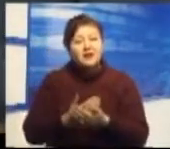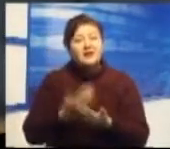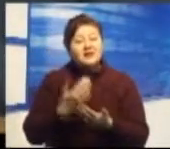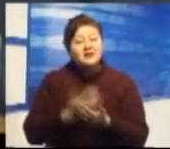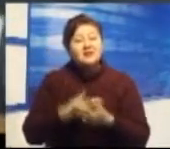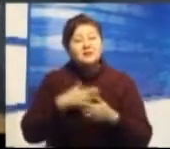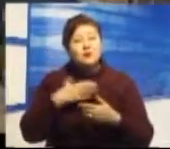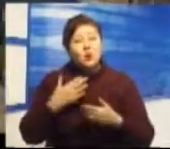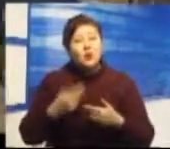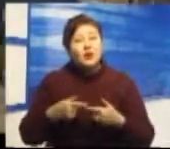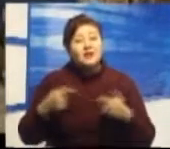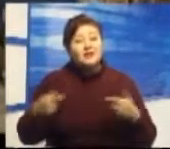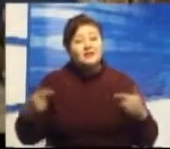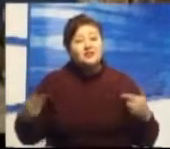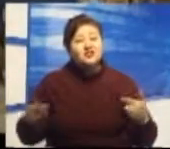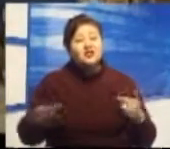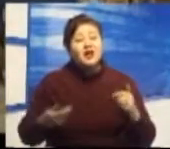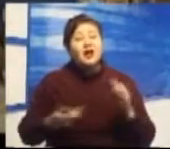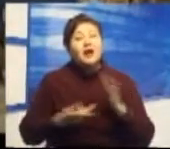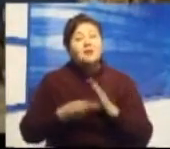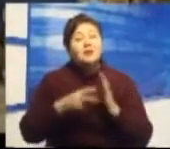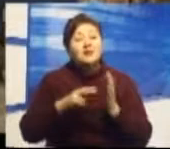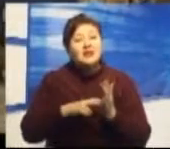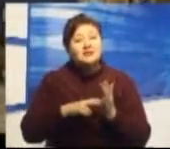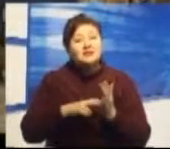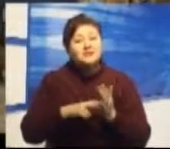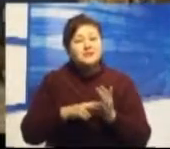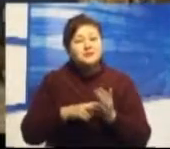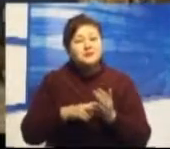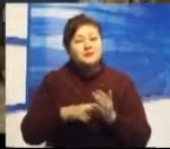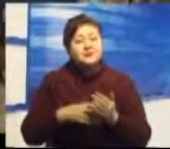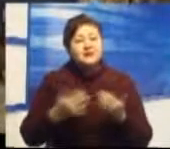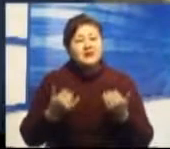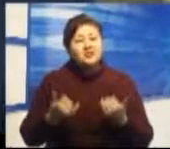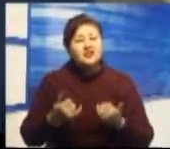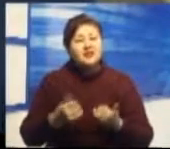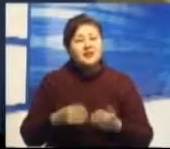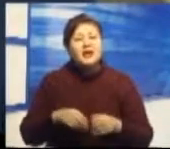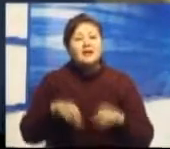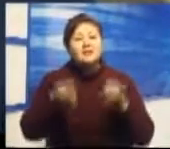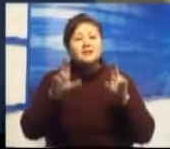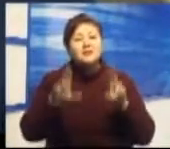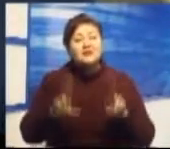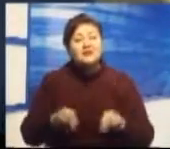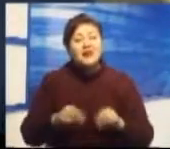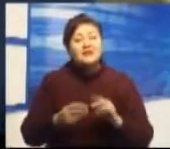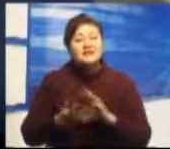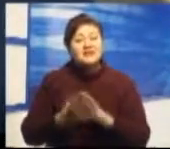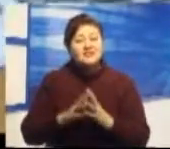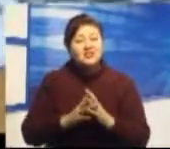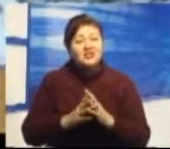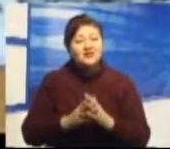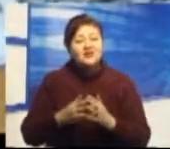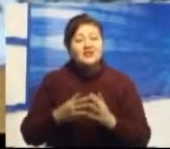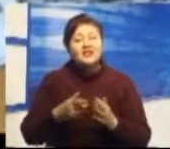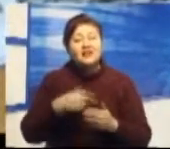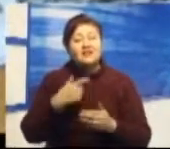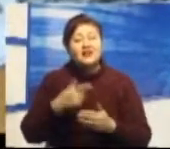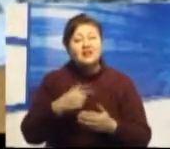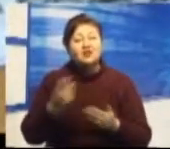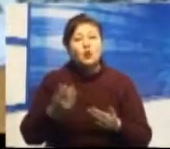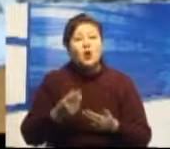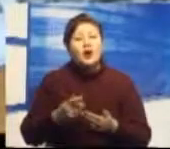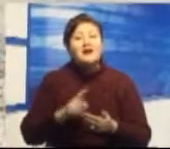бар. Жиын барысында ауылдық округ әкімшіліктерінің мамандары кепілге мүлік қою мәселесін көтерді.